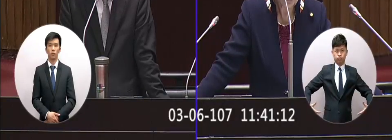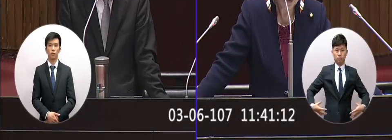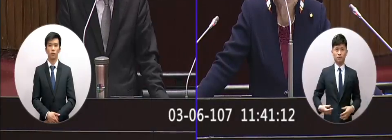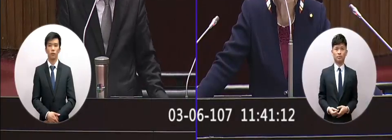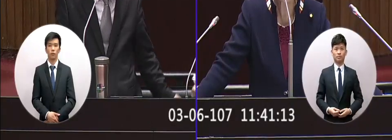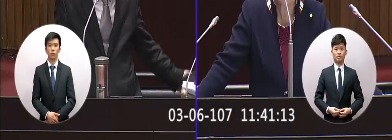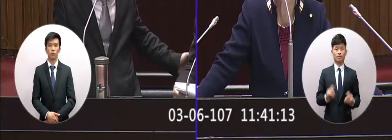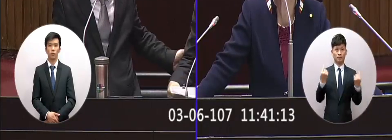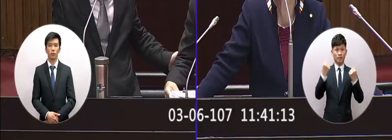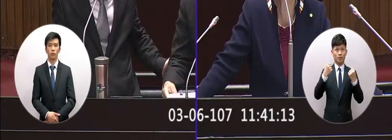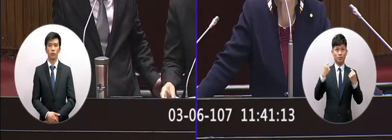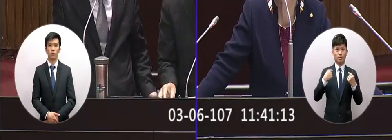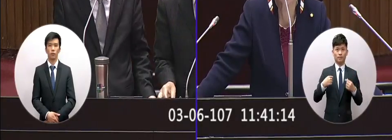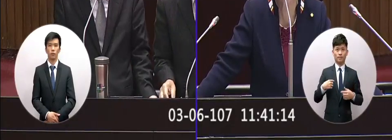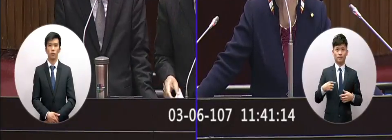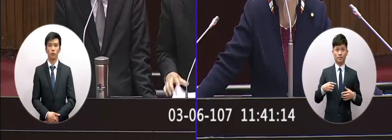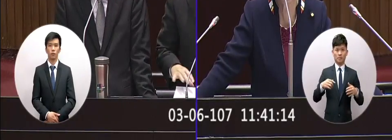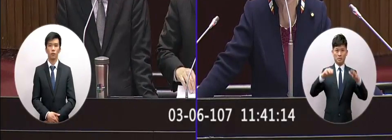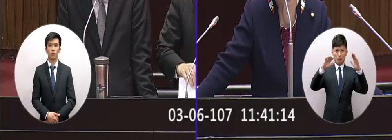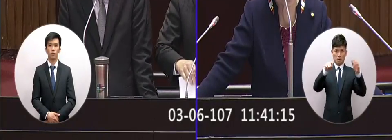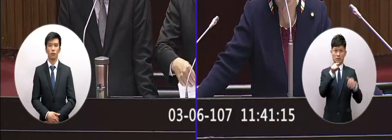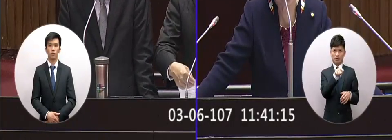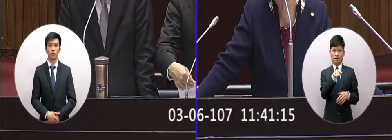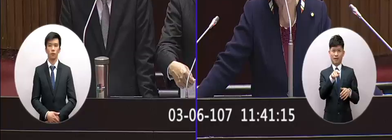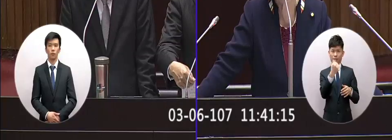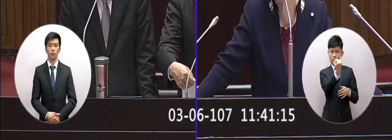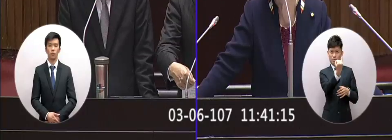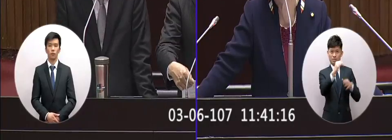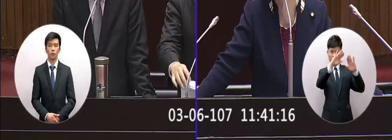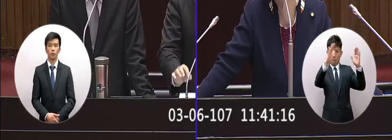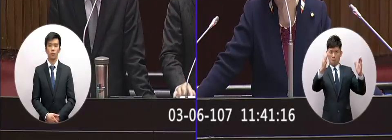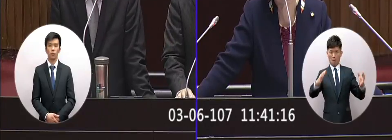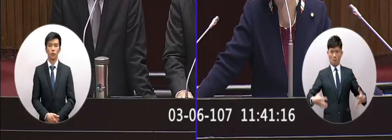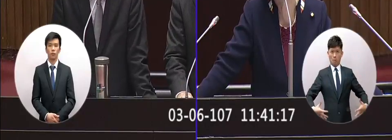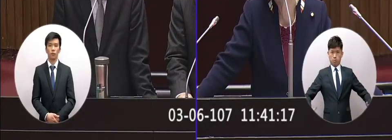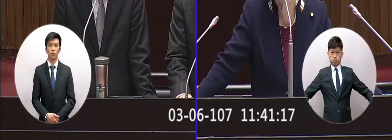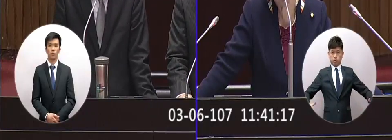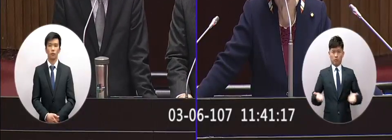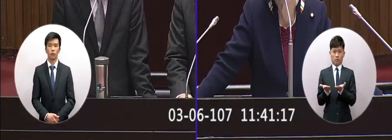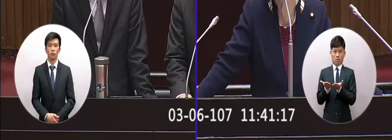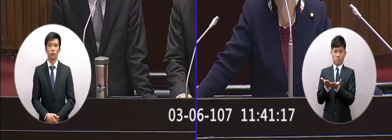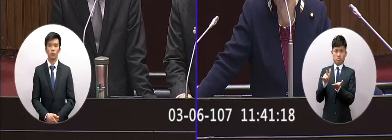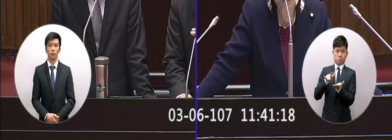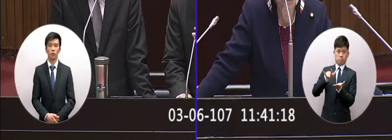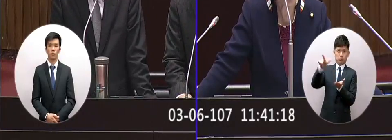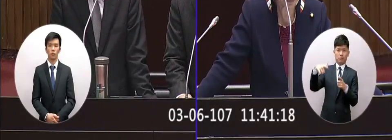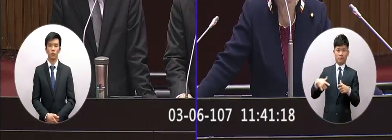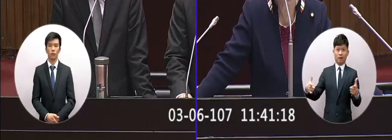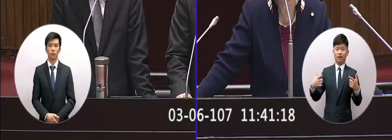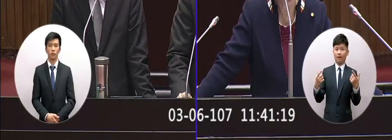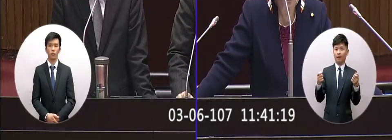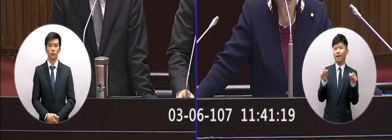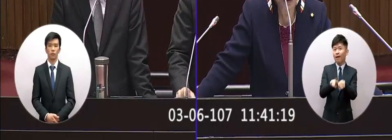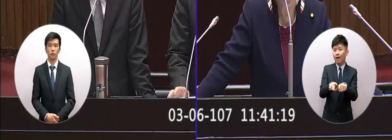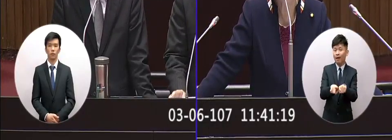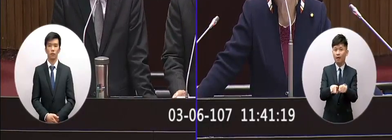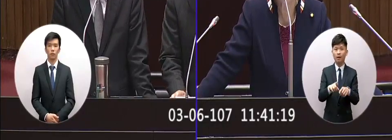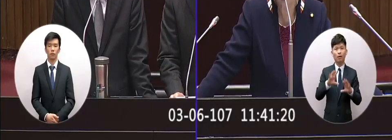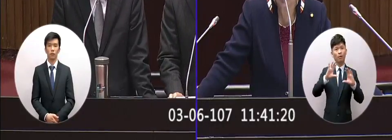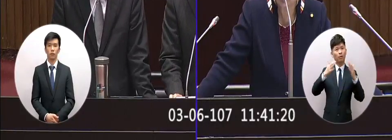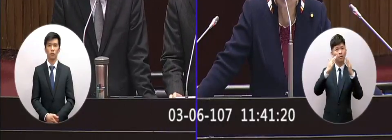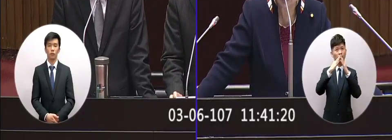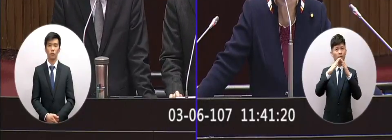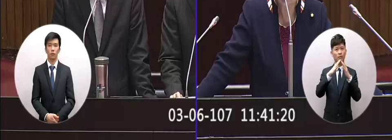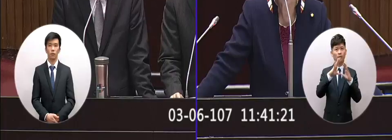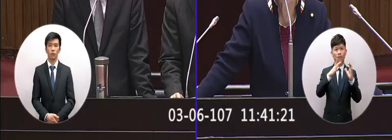如她的身材真像航空母舰。院长，你觉得这样的在我们国家的国语词典